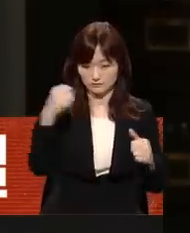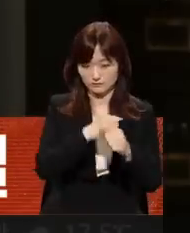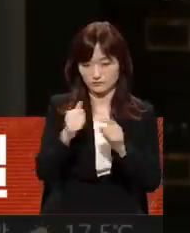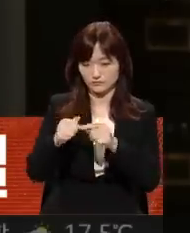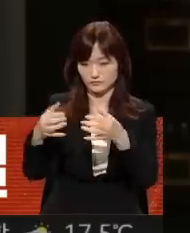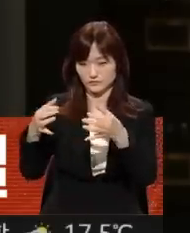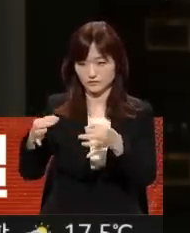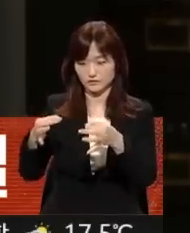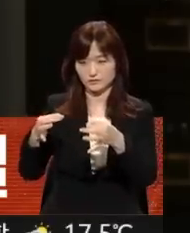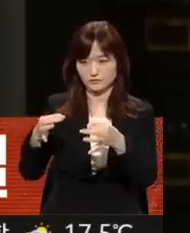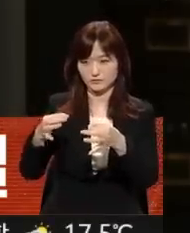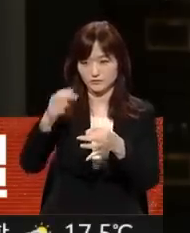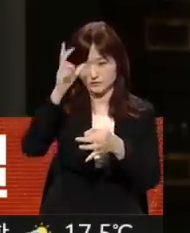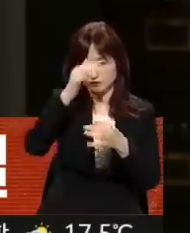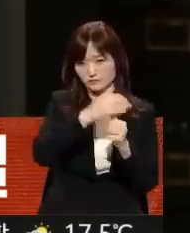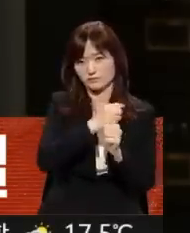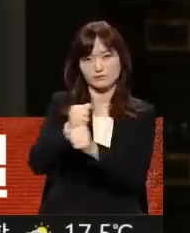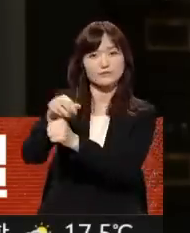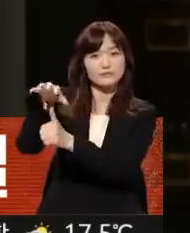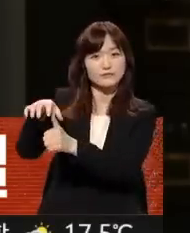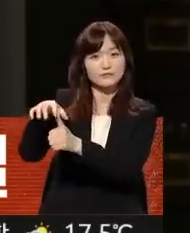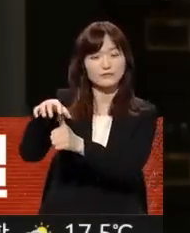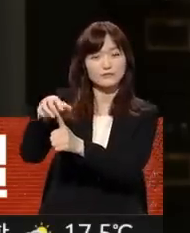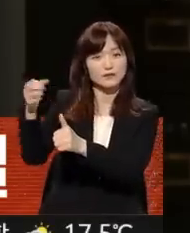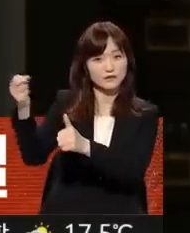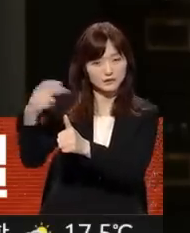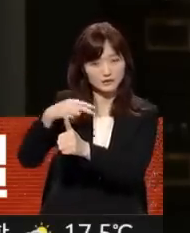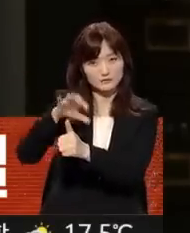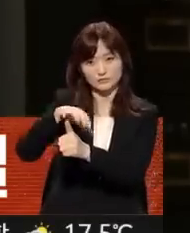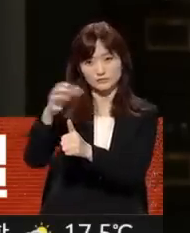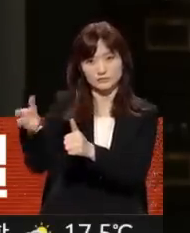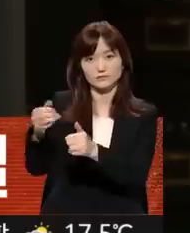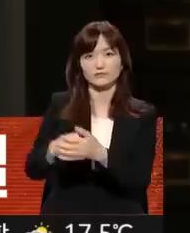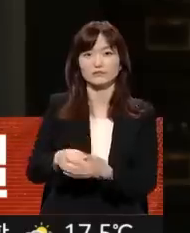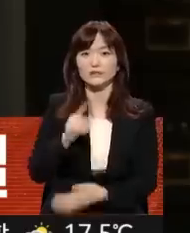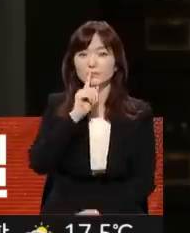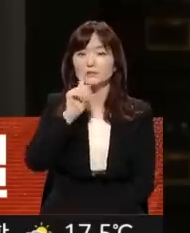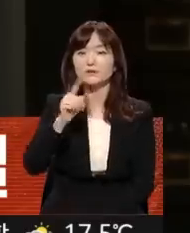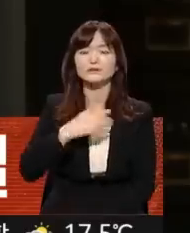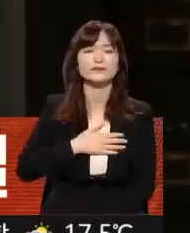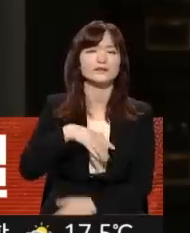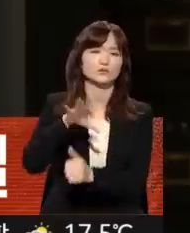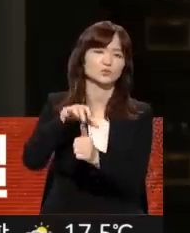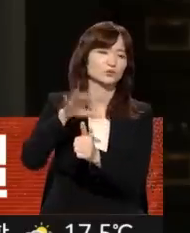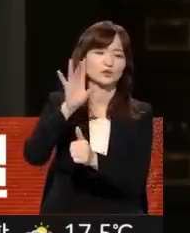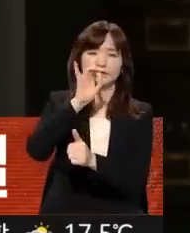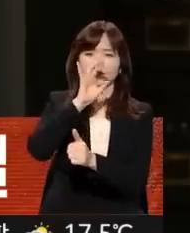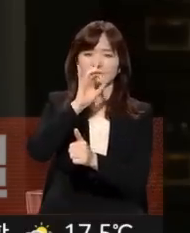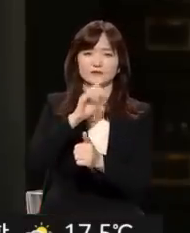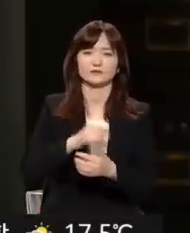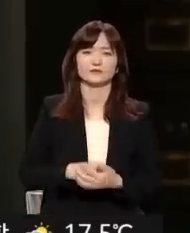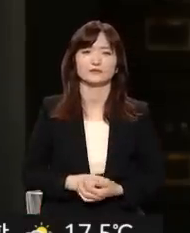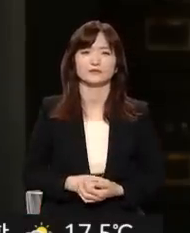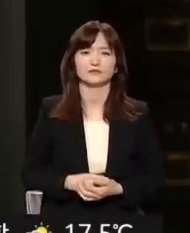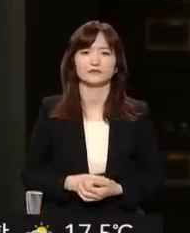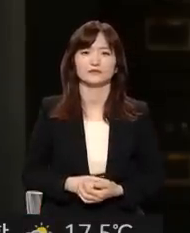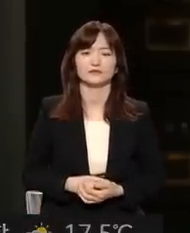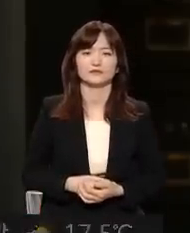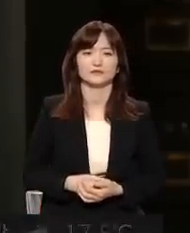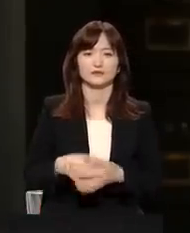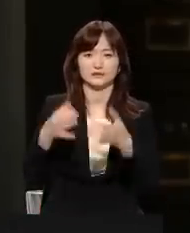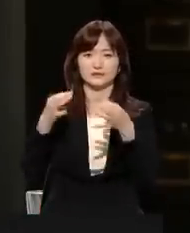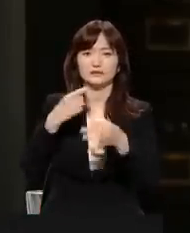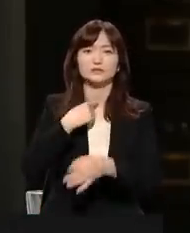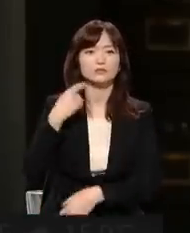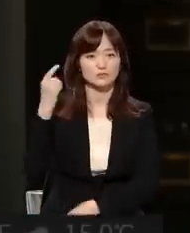잡혀갈 때마다 보란 듯이 또 나왔어요. 예, 당당하게 이런 말도 했답니다. 난 구속 안 돼. 자, 그때 당시 그 가해자